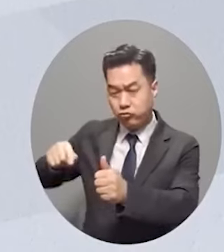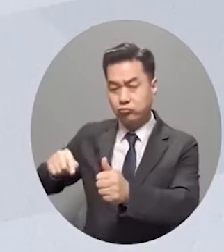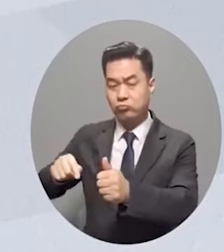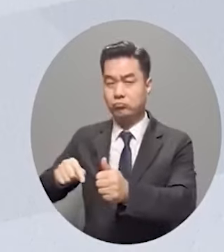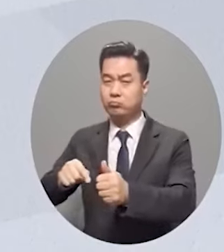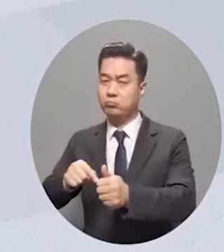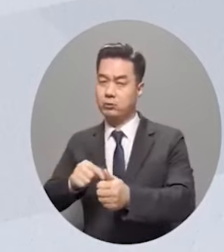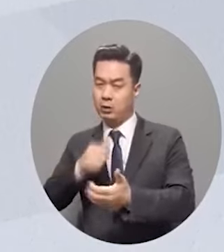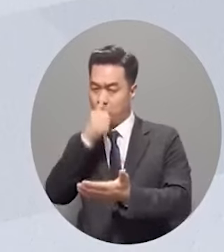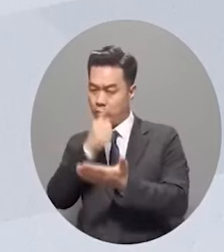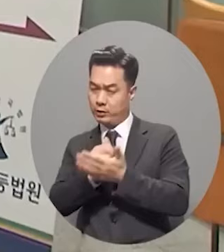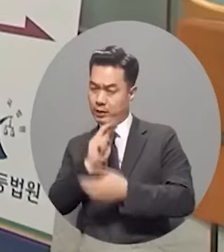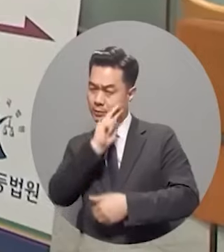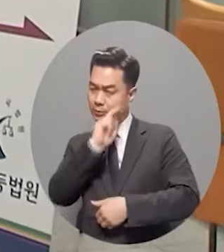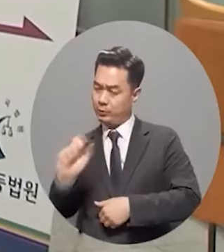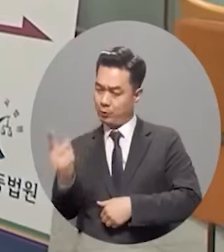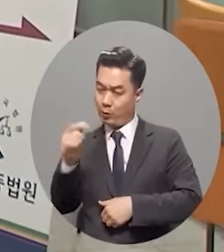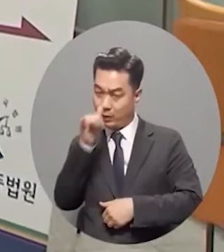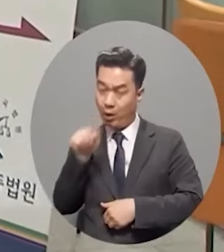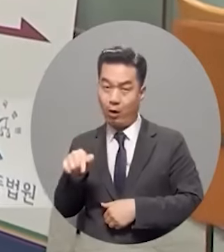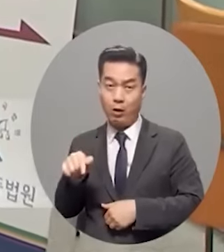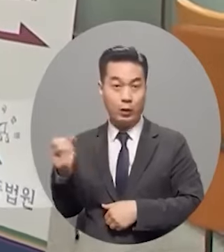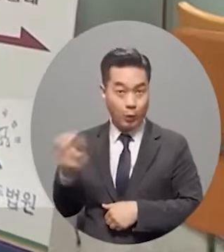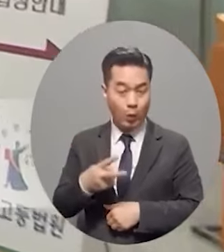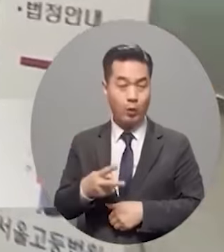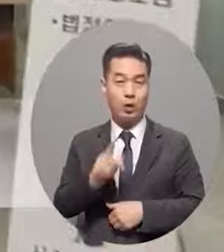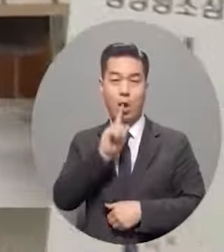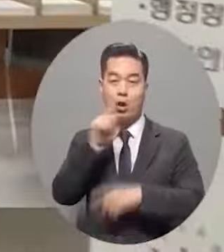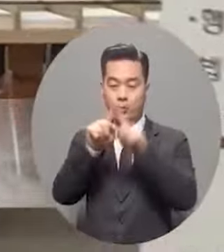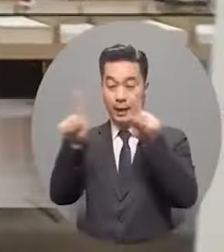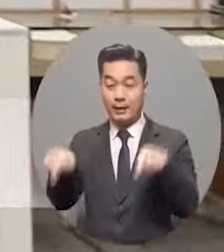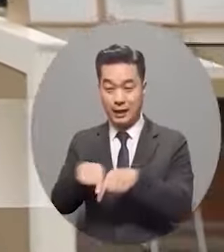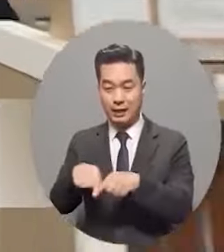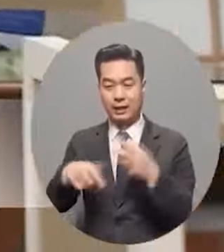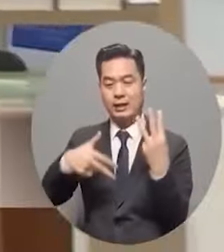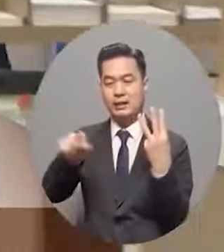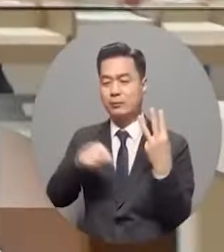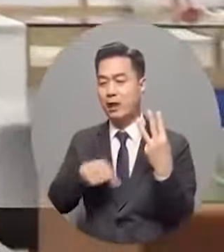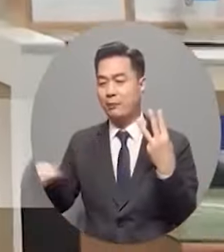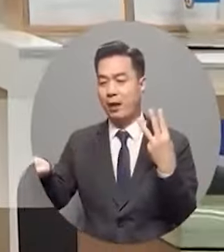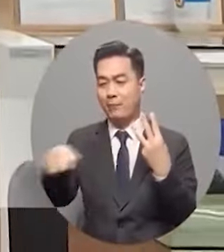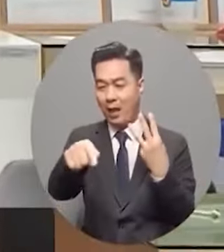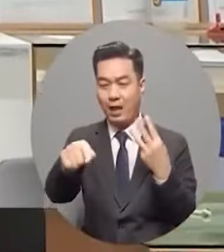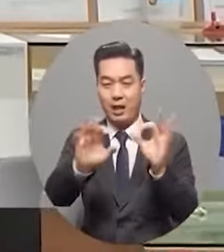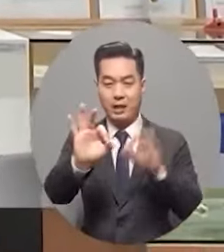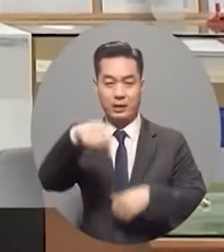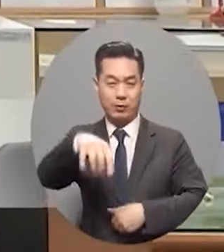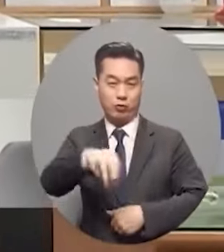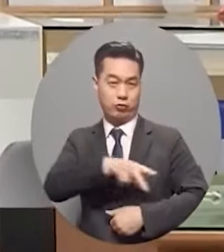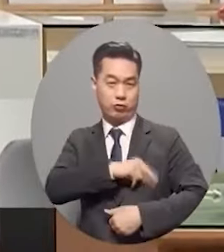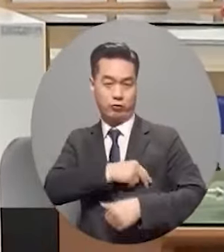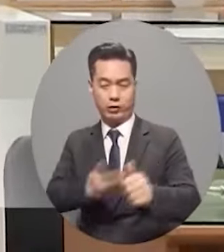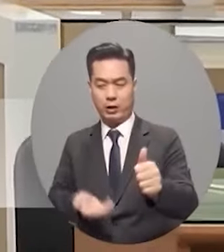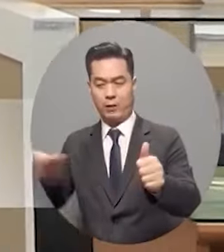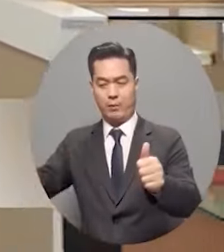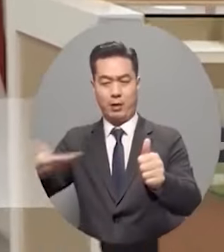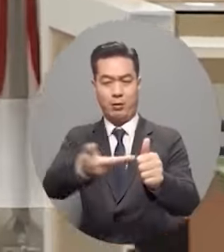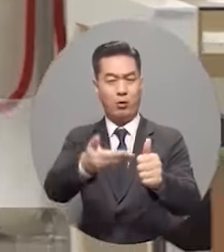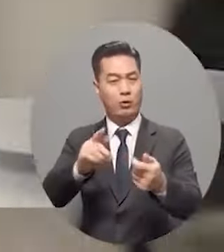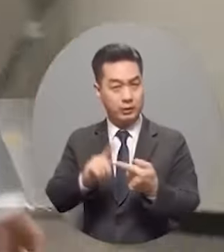동기도 있었다고 인정했습니다. 또 고발장이 제3자를 거쳐 김웅 의원에게 전해졌을 수 있다는 가능성에